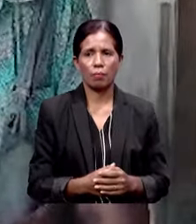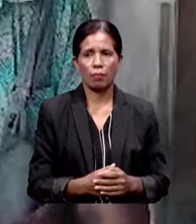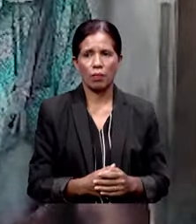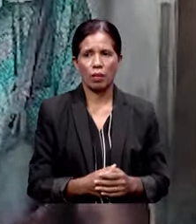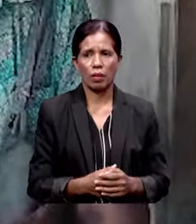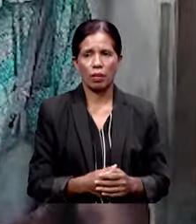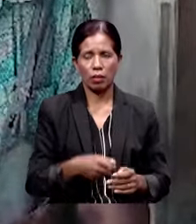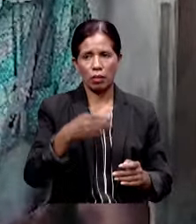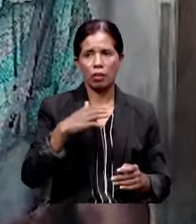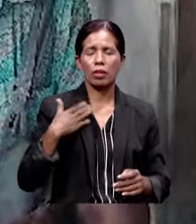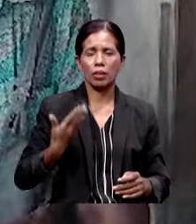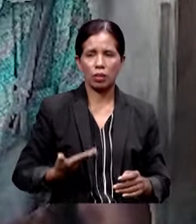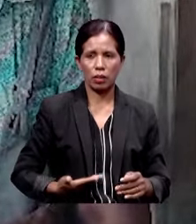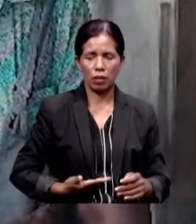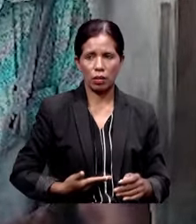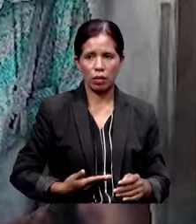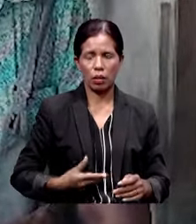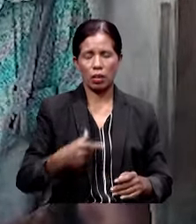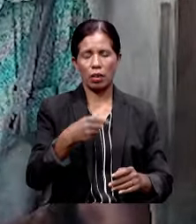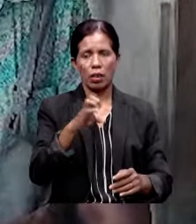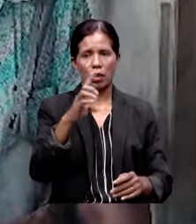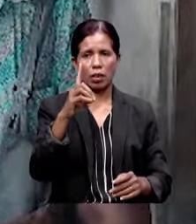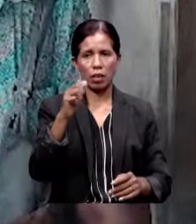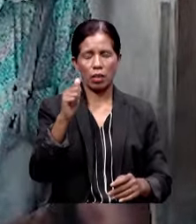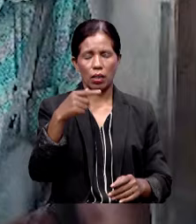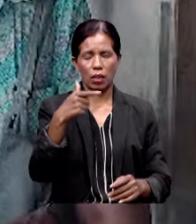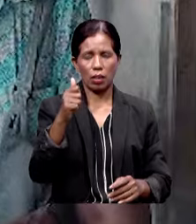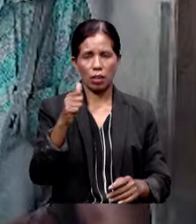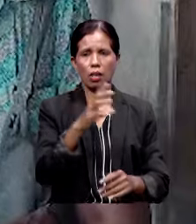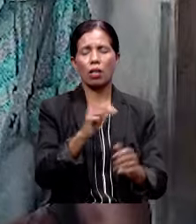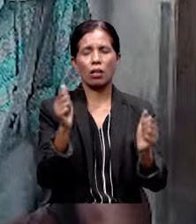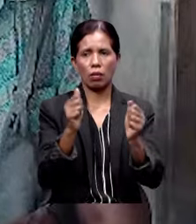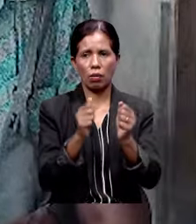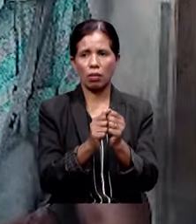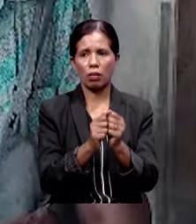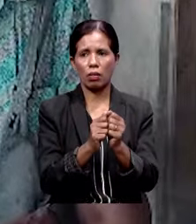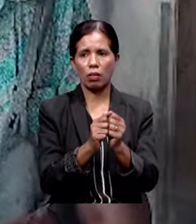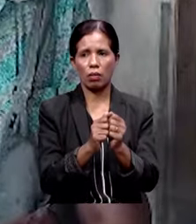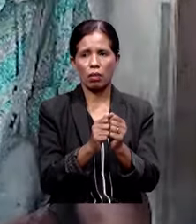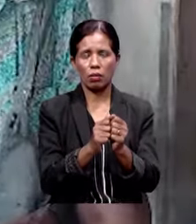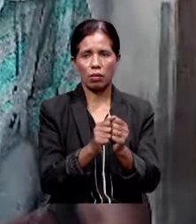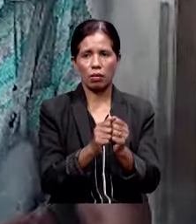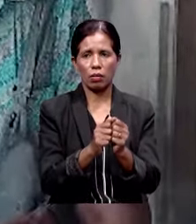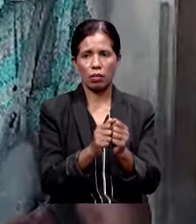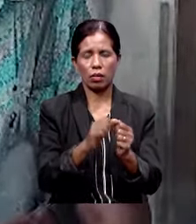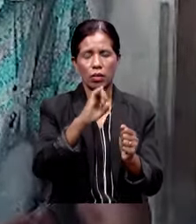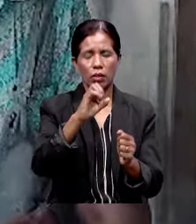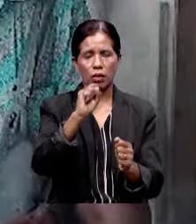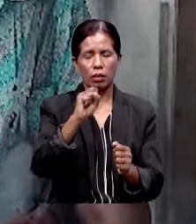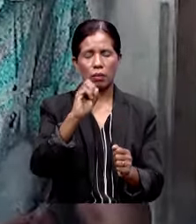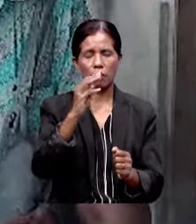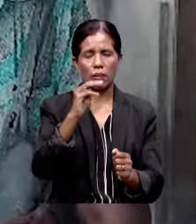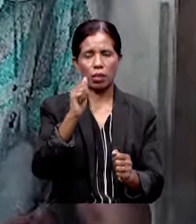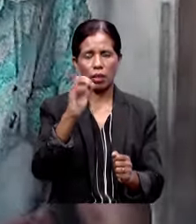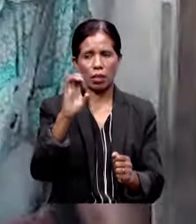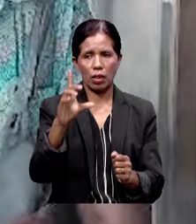Senyora delegada noda delegada Liliana ho delegado Ismail